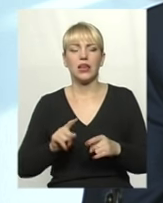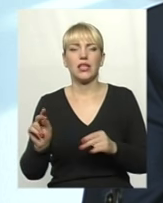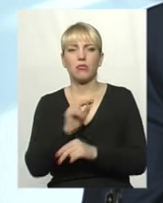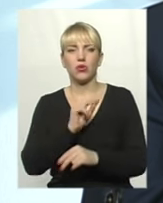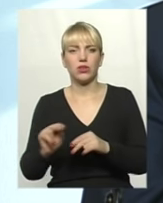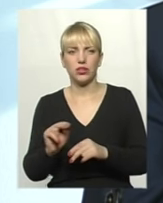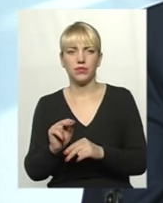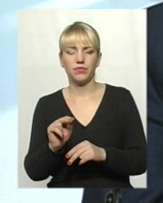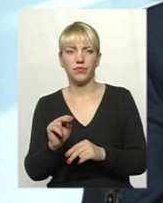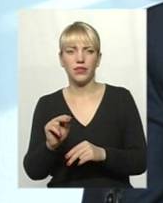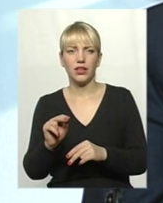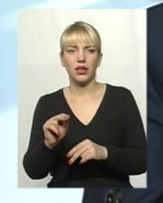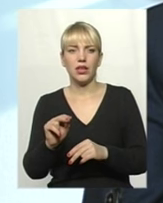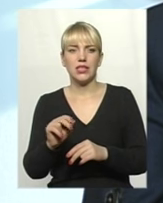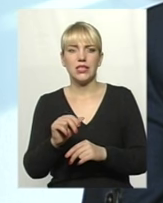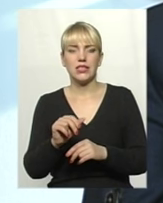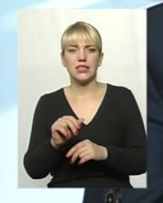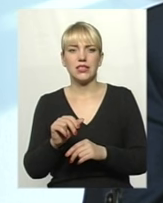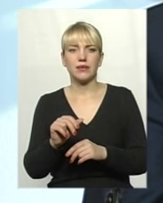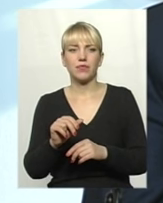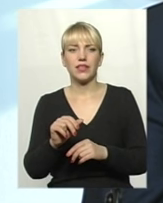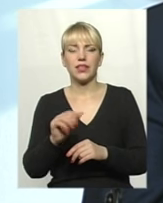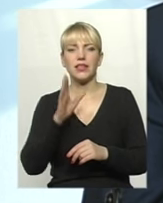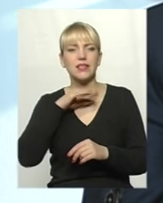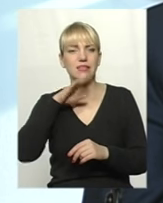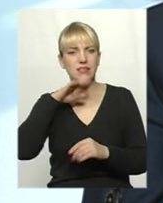ремонт самих скважин,